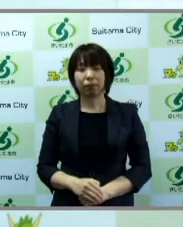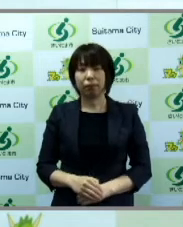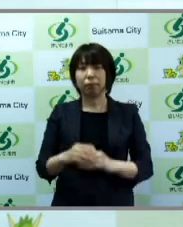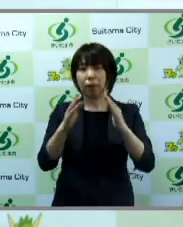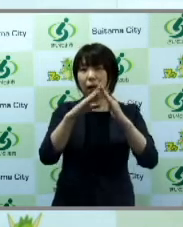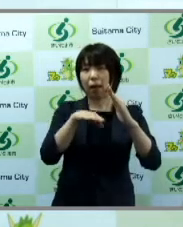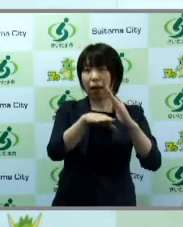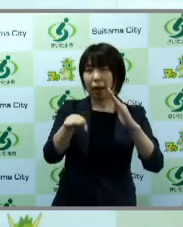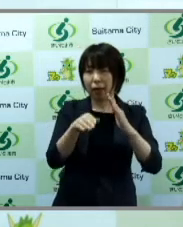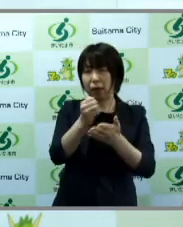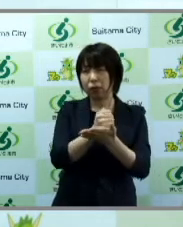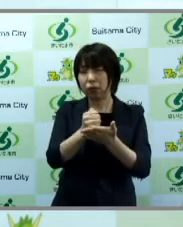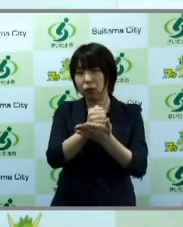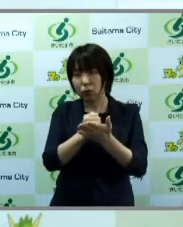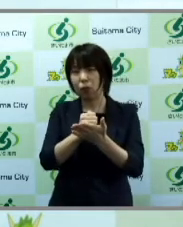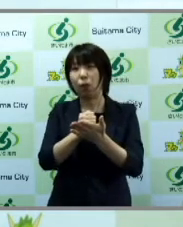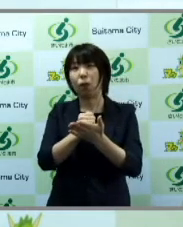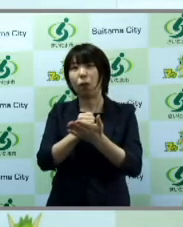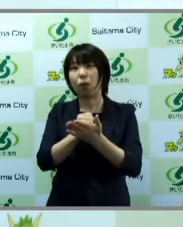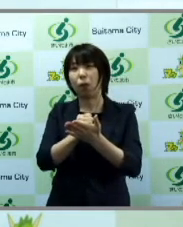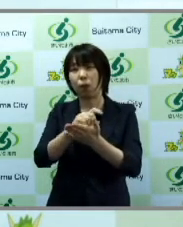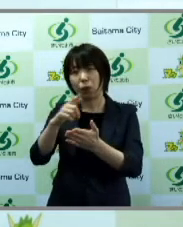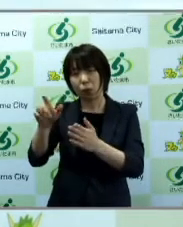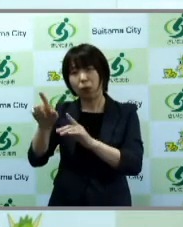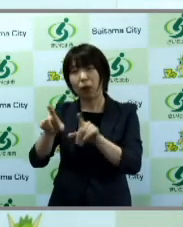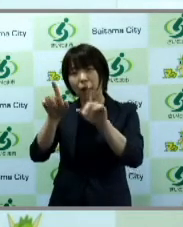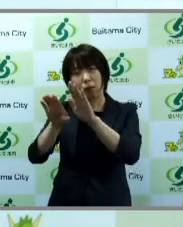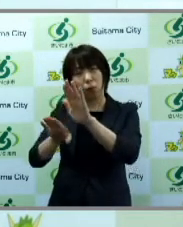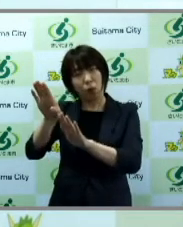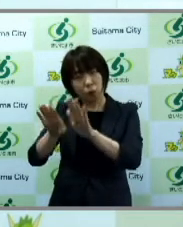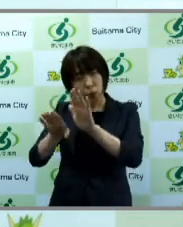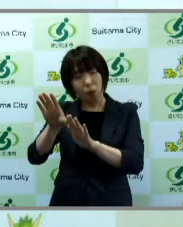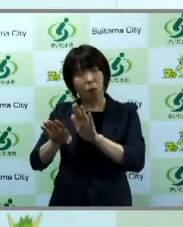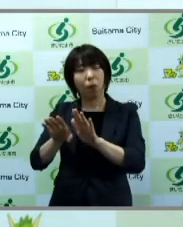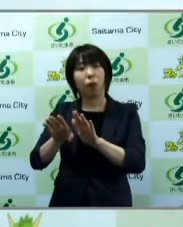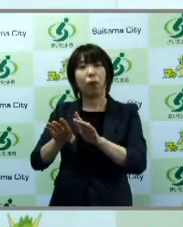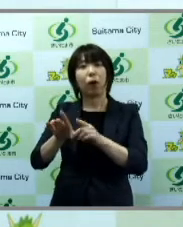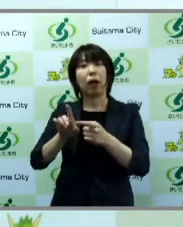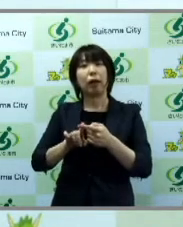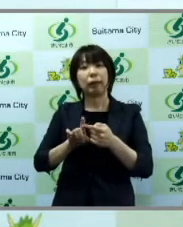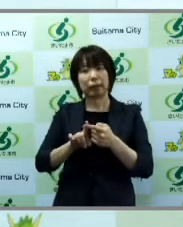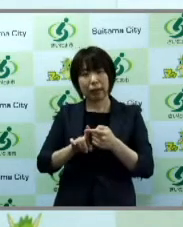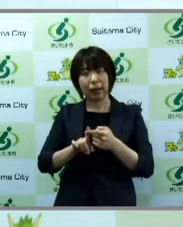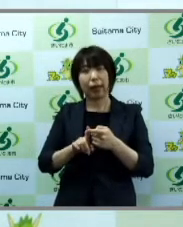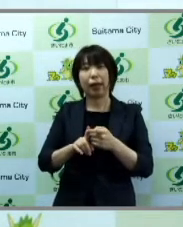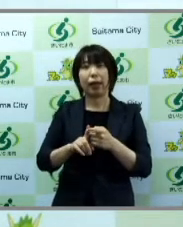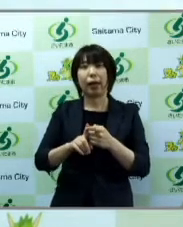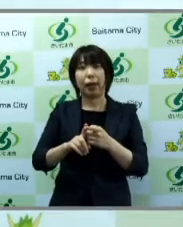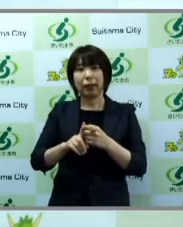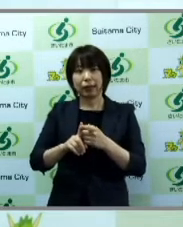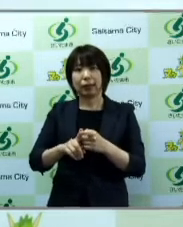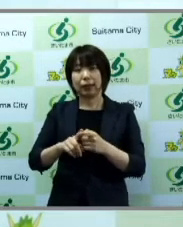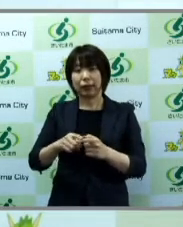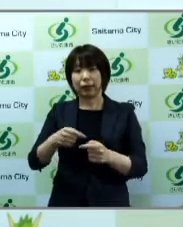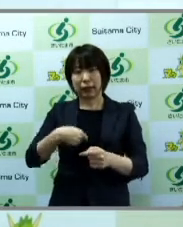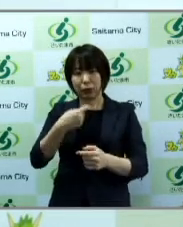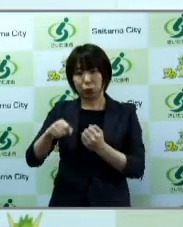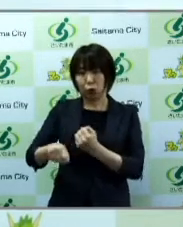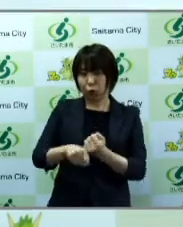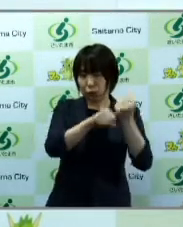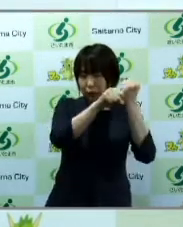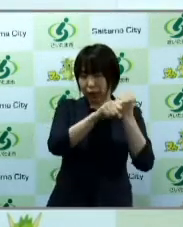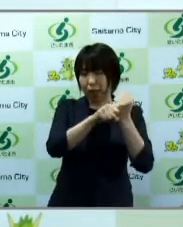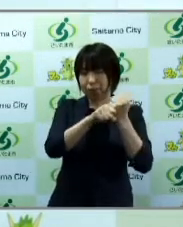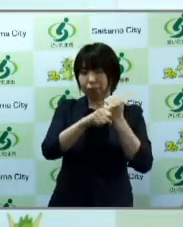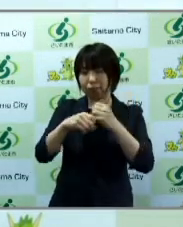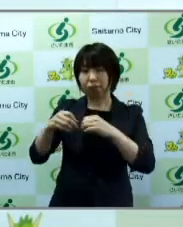ったり状況によってこのマイタイムライン、最初に初動を起こす時間ということが違ってくる